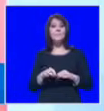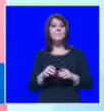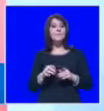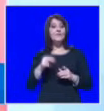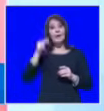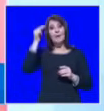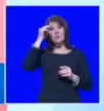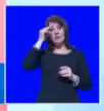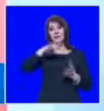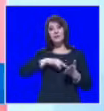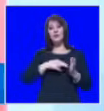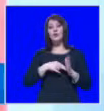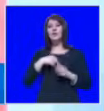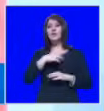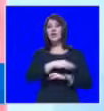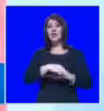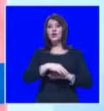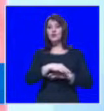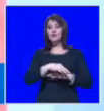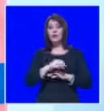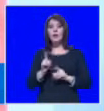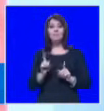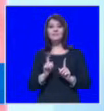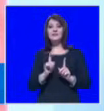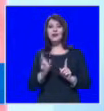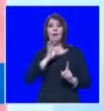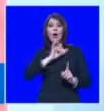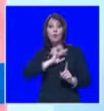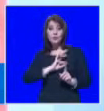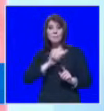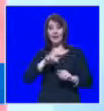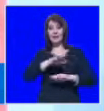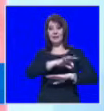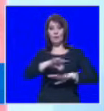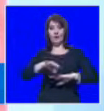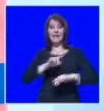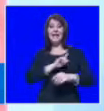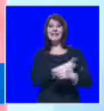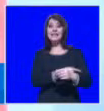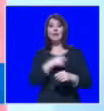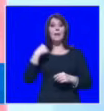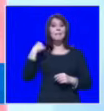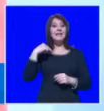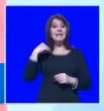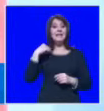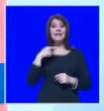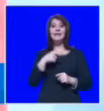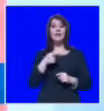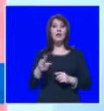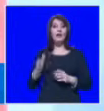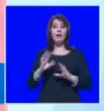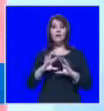българската политическа история не предразполага успех на такива проекти. Напротив, силата на президента е в това той да